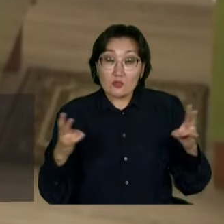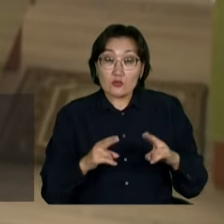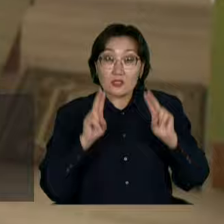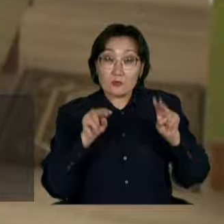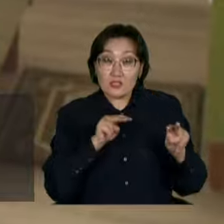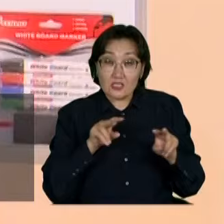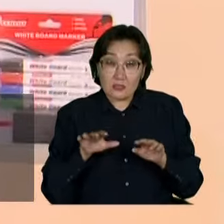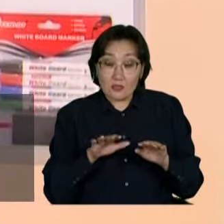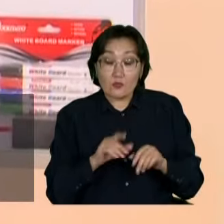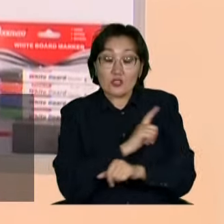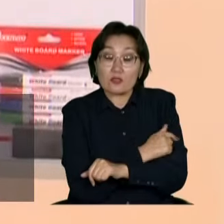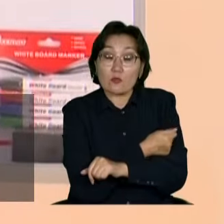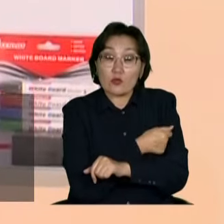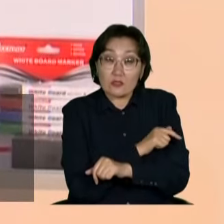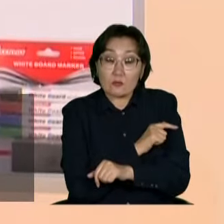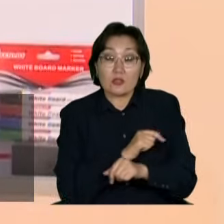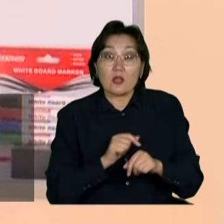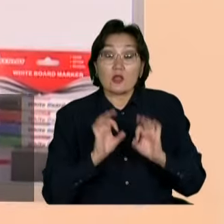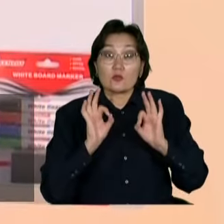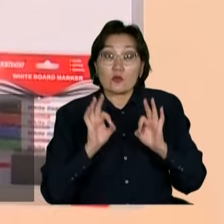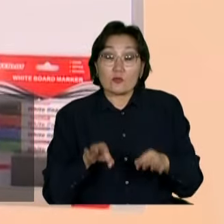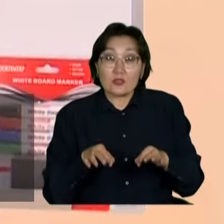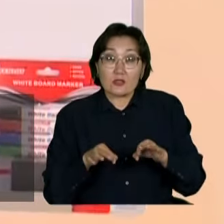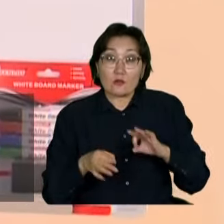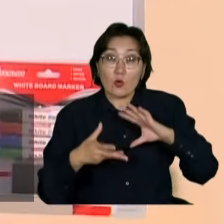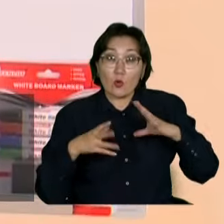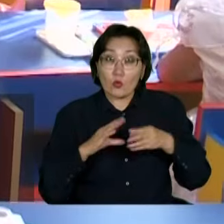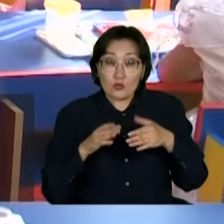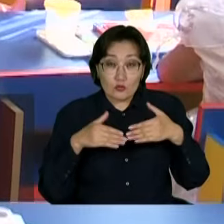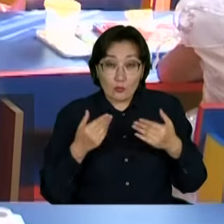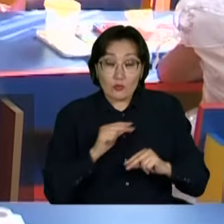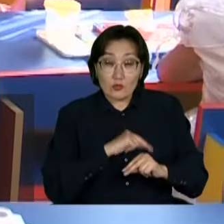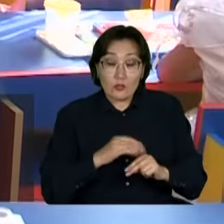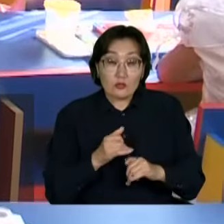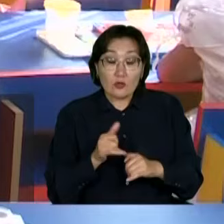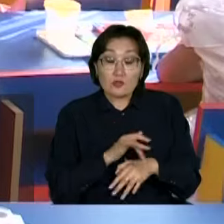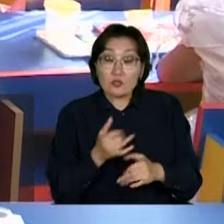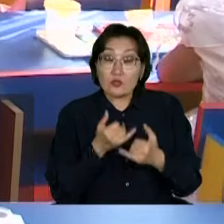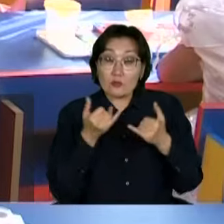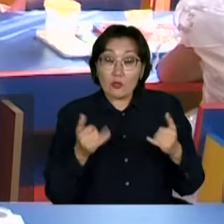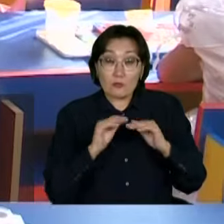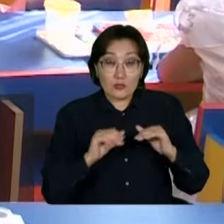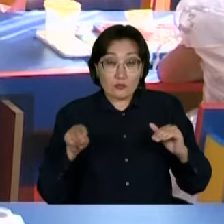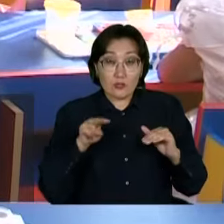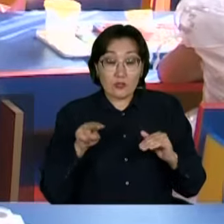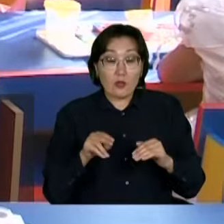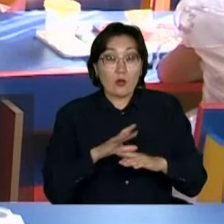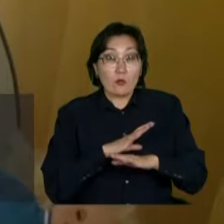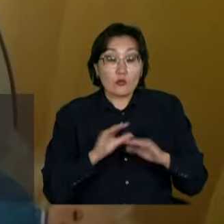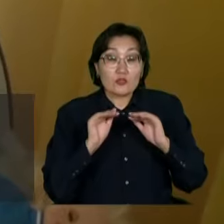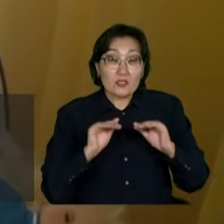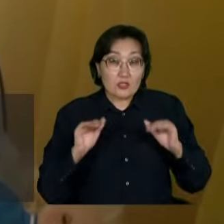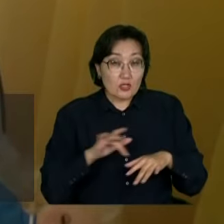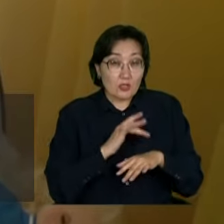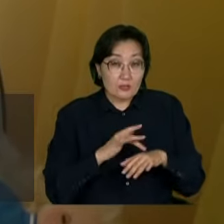сақтамай, яғни санитарлық-эпидемиологиялық қорытындысыз қызмет көрсетіп келіпті. Тағы бірнеше ауданда балабақшада болмаған балаларға